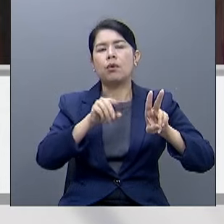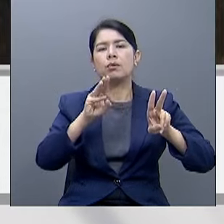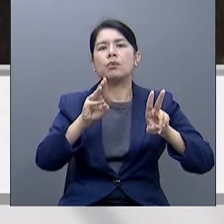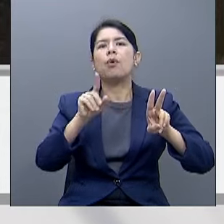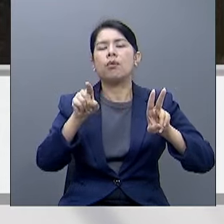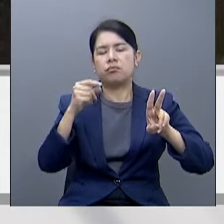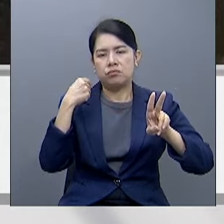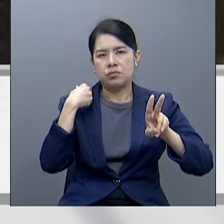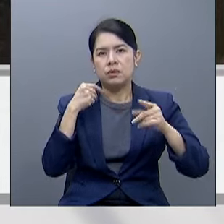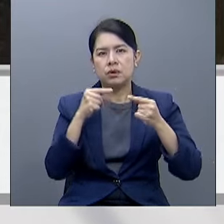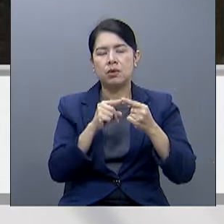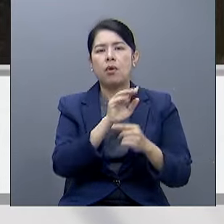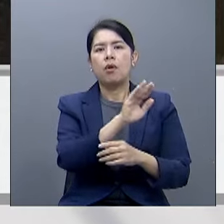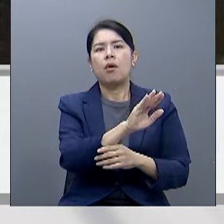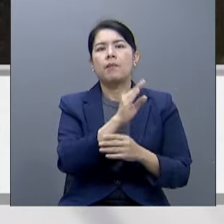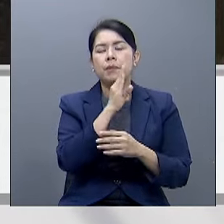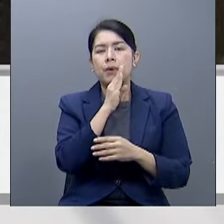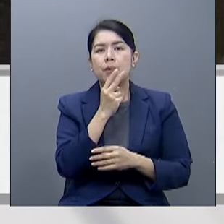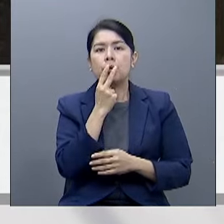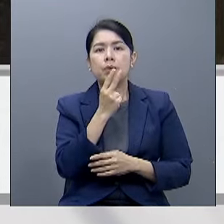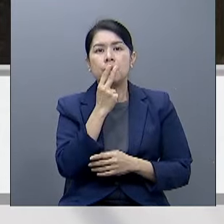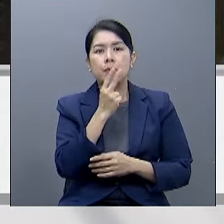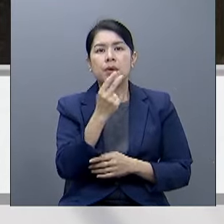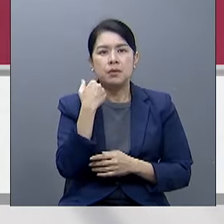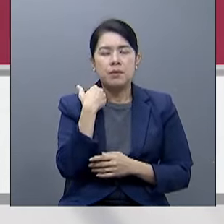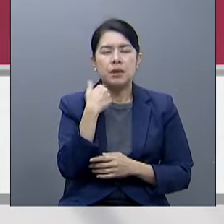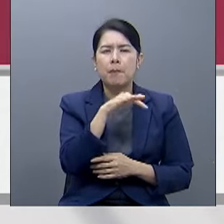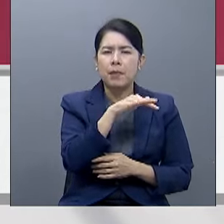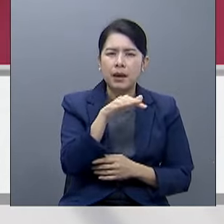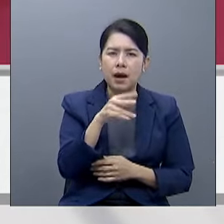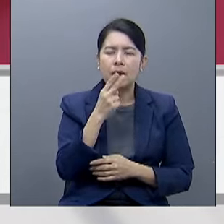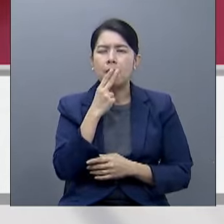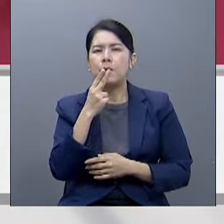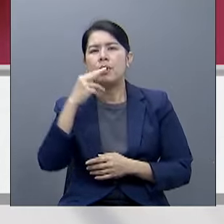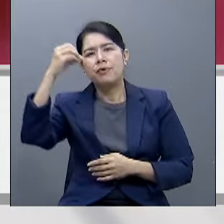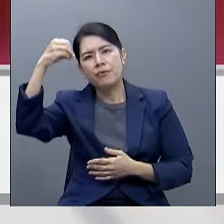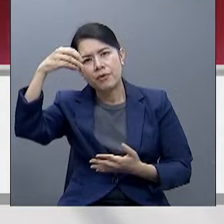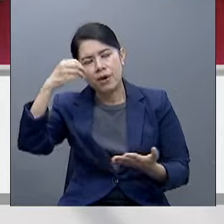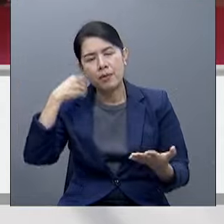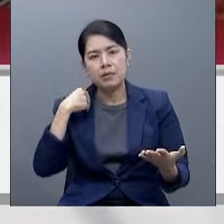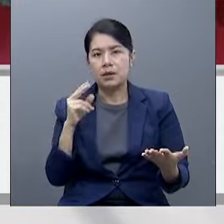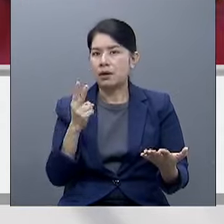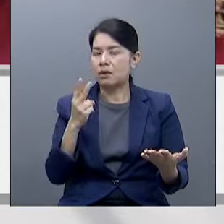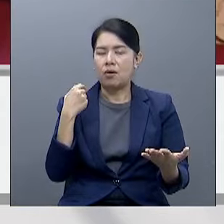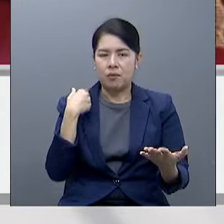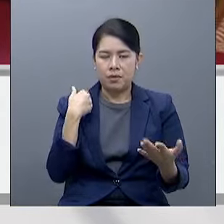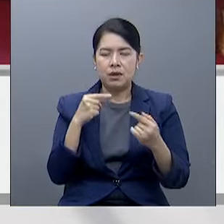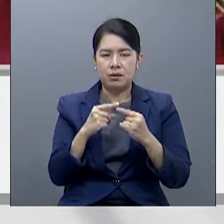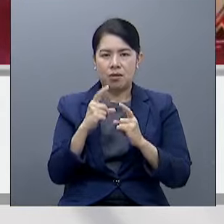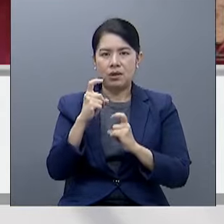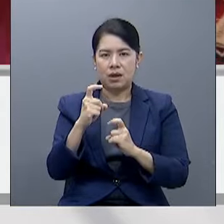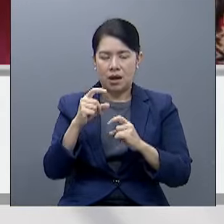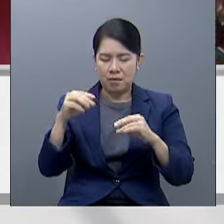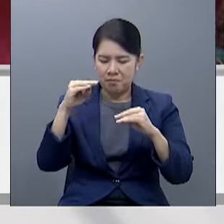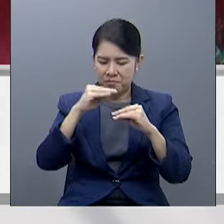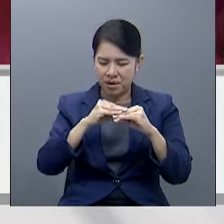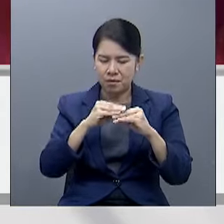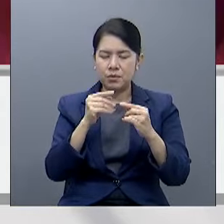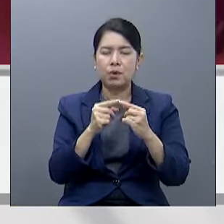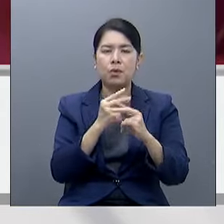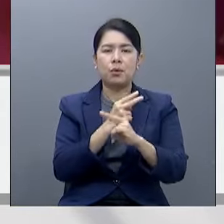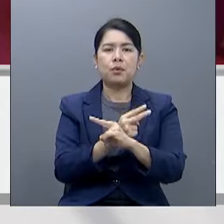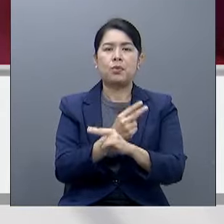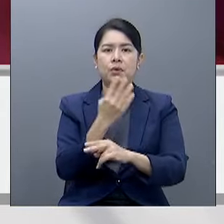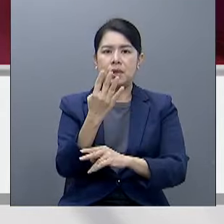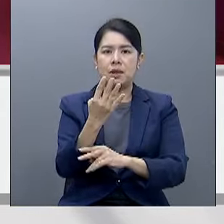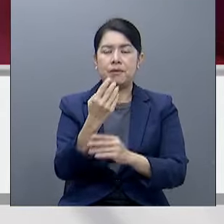บุหรี่ไฟฟ้าและถ้าสูบทั้ง 2ชนิดเลยนะคะทั้งบุหรี่จริงบุหรี่ไฟฟ้ามีความเสี่ยงเพิ่มทึ่งถึง 4เท่าซึ่งใน